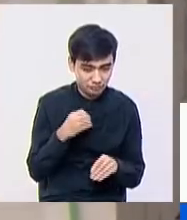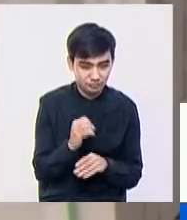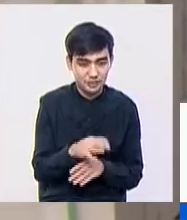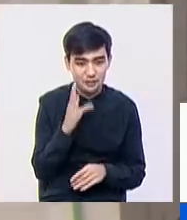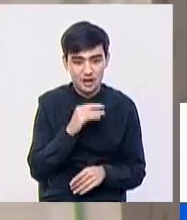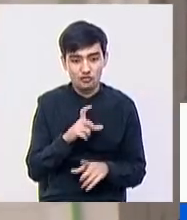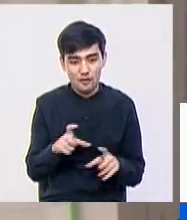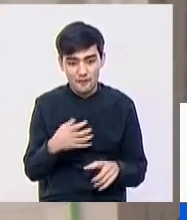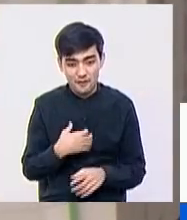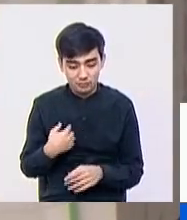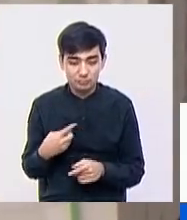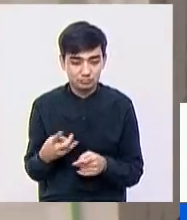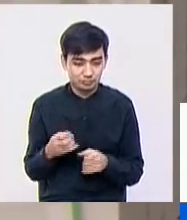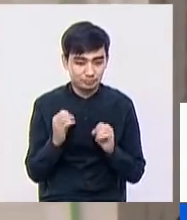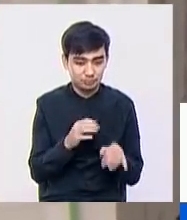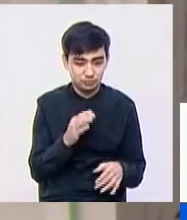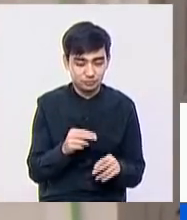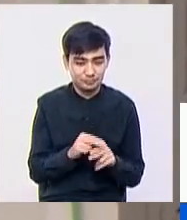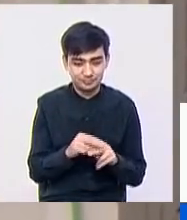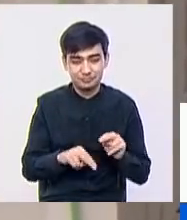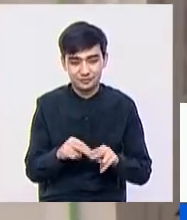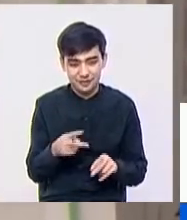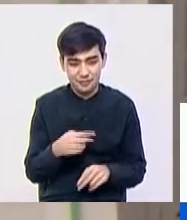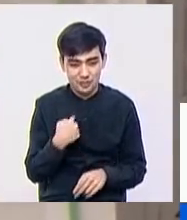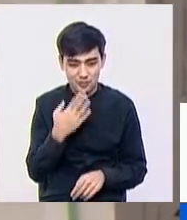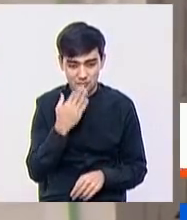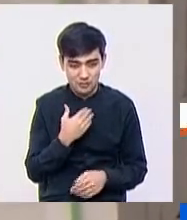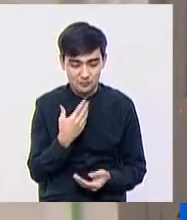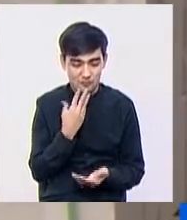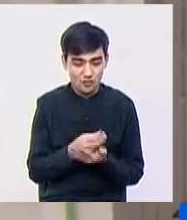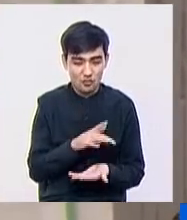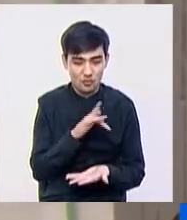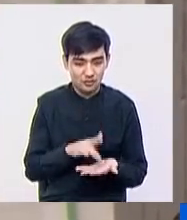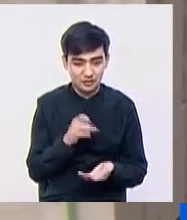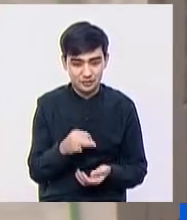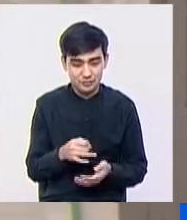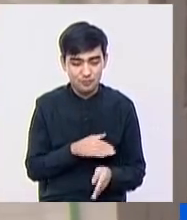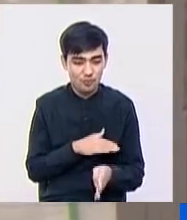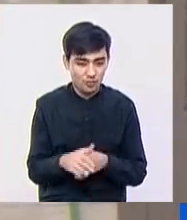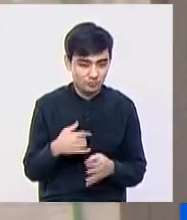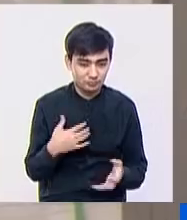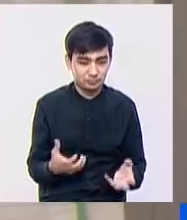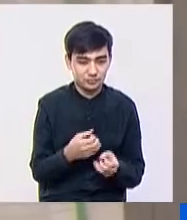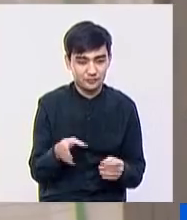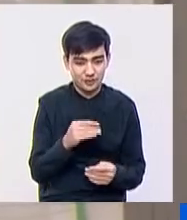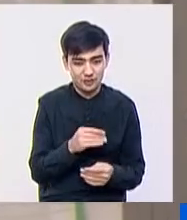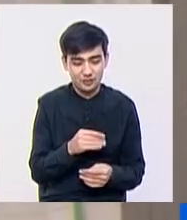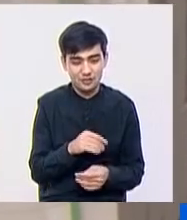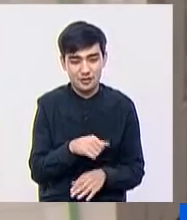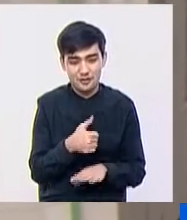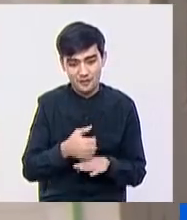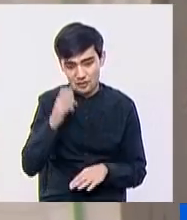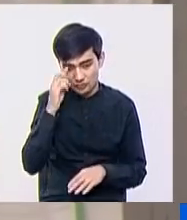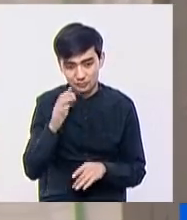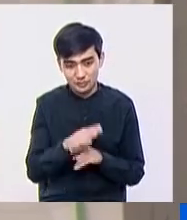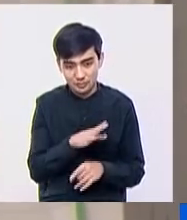необходимые человеческие ресурсы. Мы любим наш город и полностью поддерживаем все предпринимаемые главой